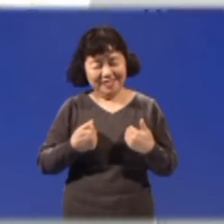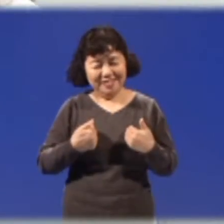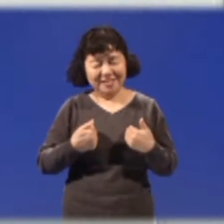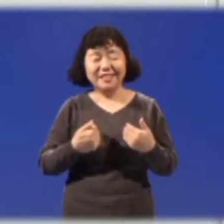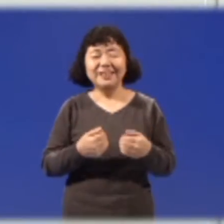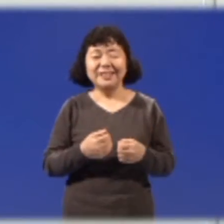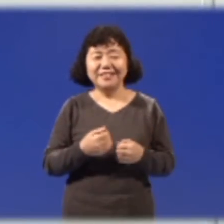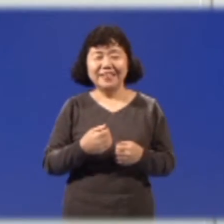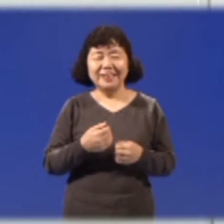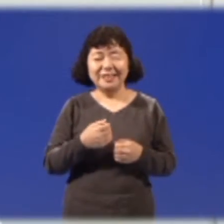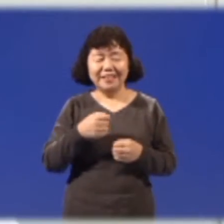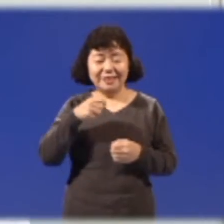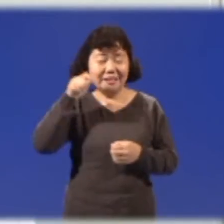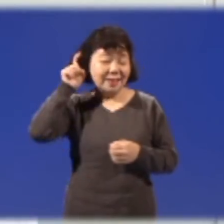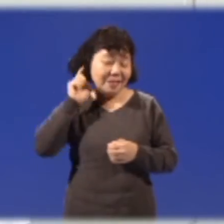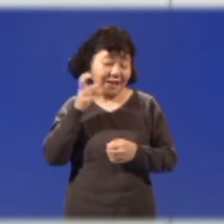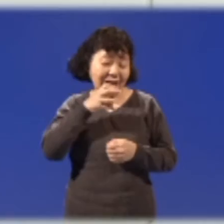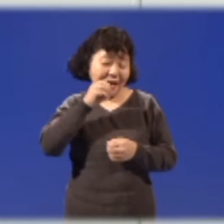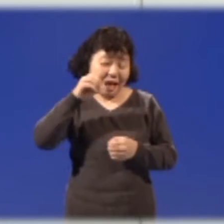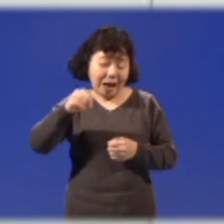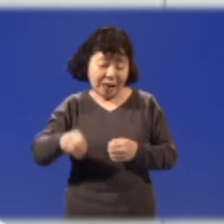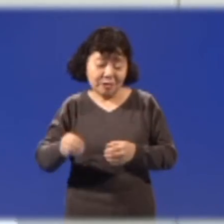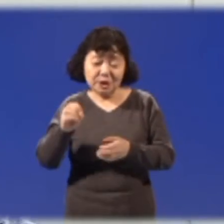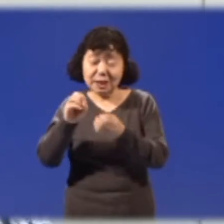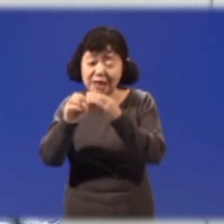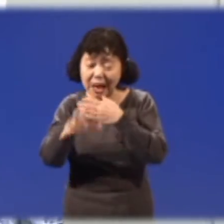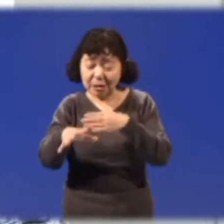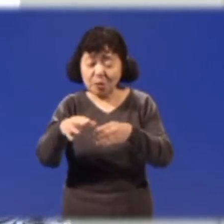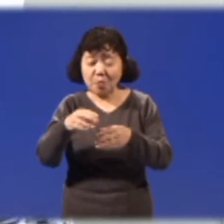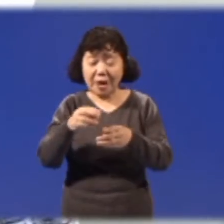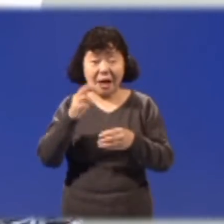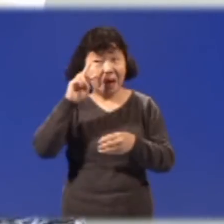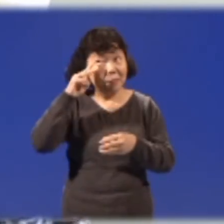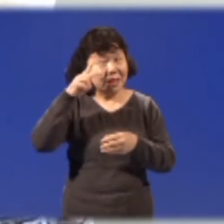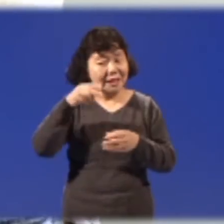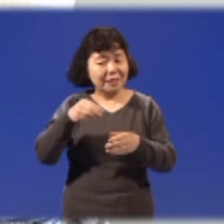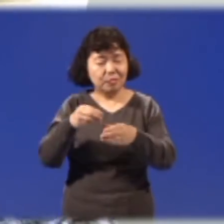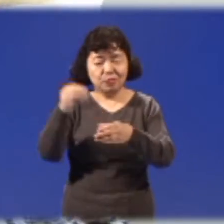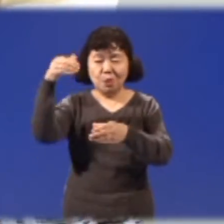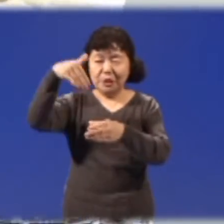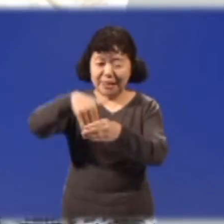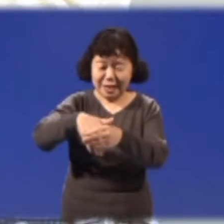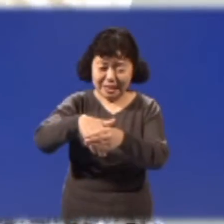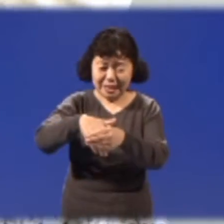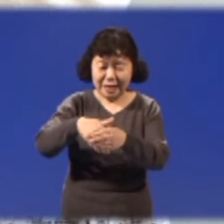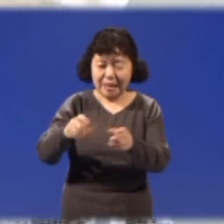後はビニール袋に入れて口を閉じるか、